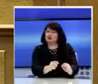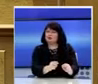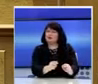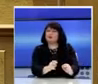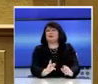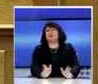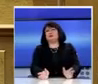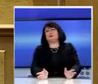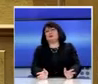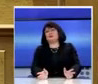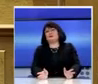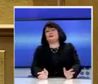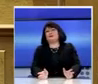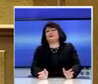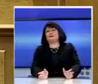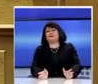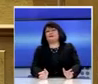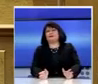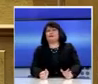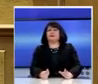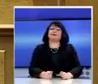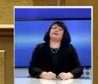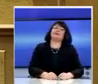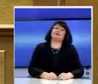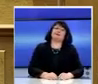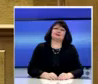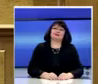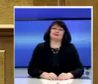σήμερα με εξαιρετικούς ρυθμούς.